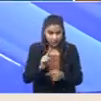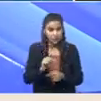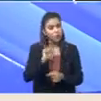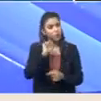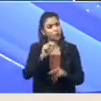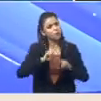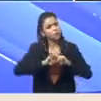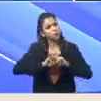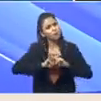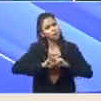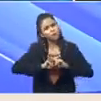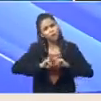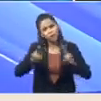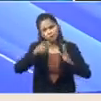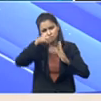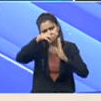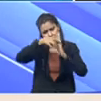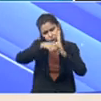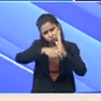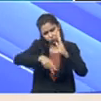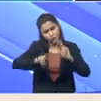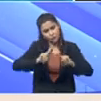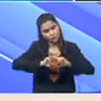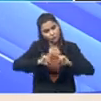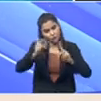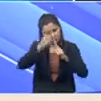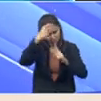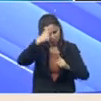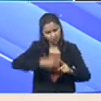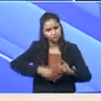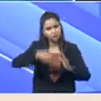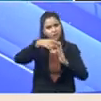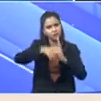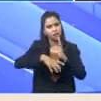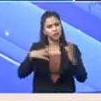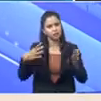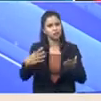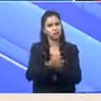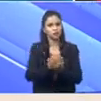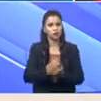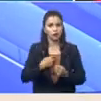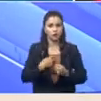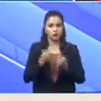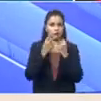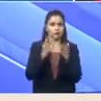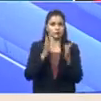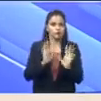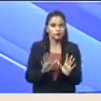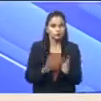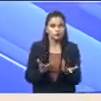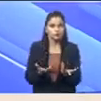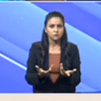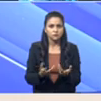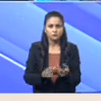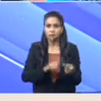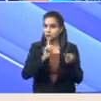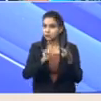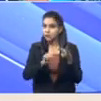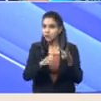में इतनी जानकारी जुटा कर रखते हैं कि आप दंग रह जाएंगे। दूसरा